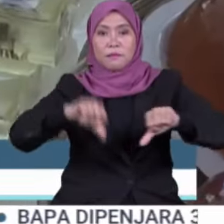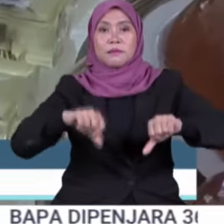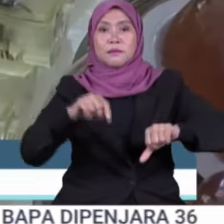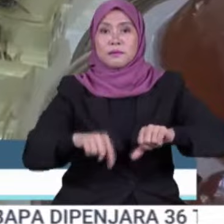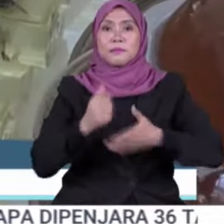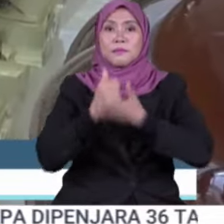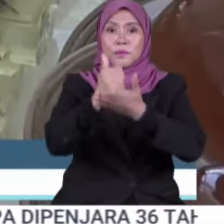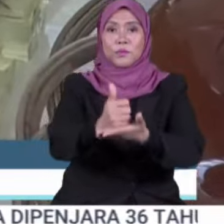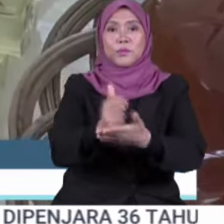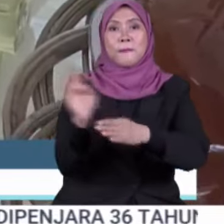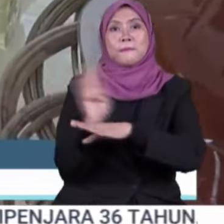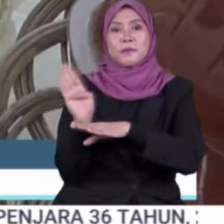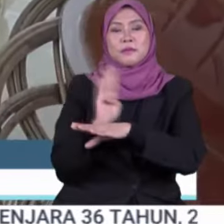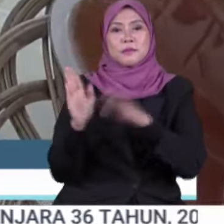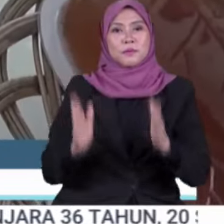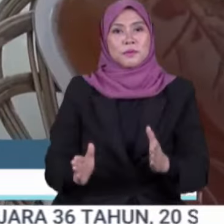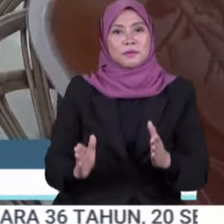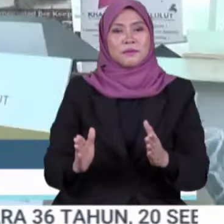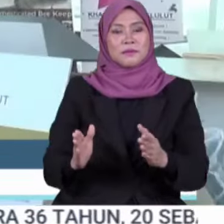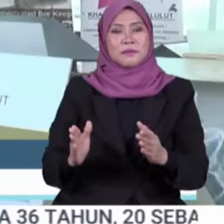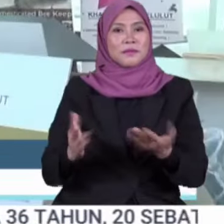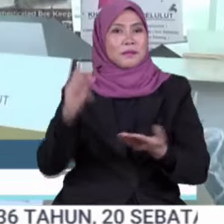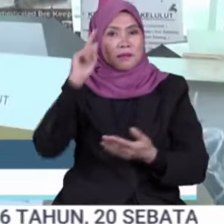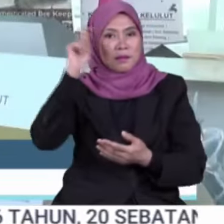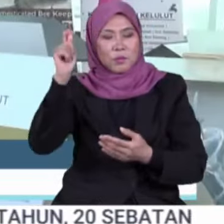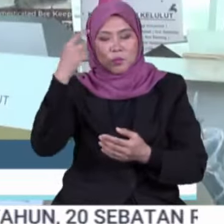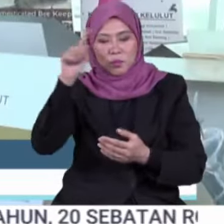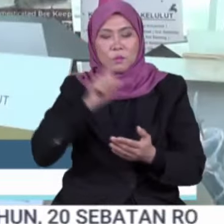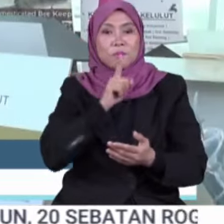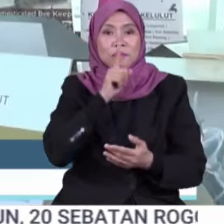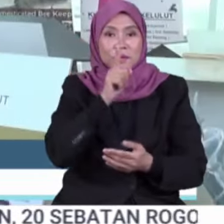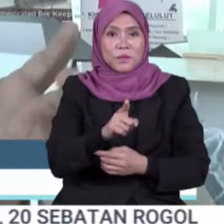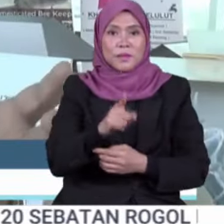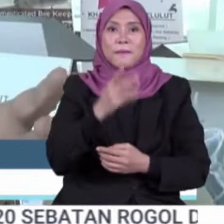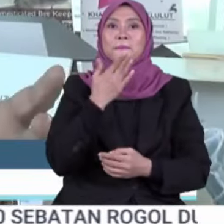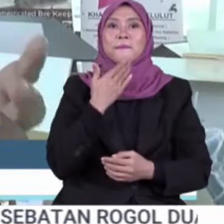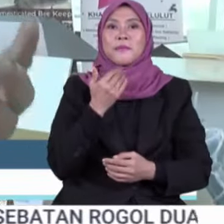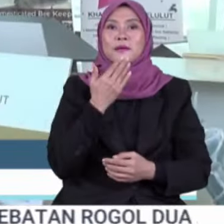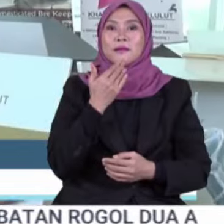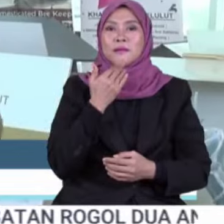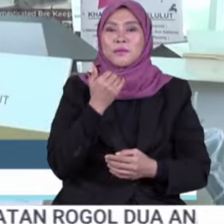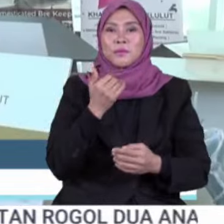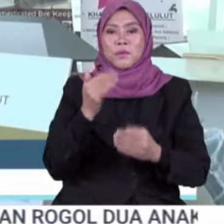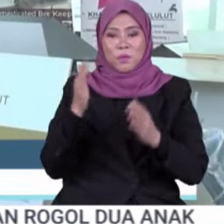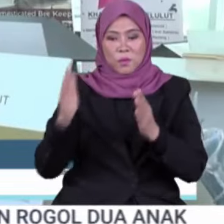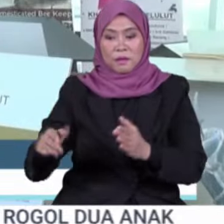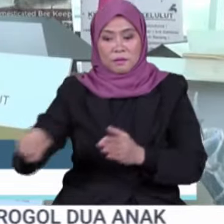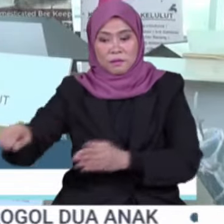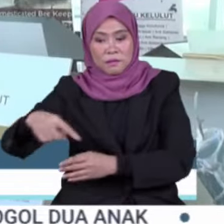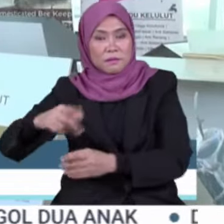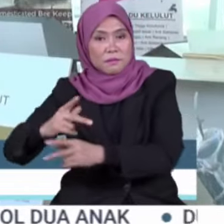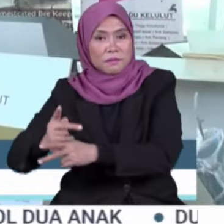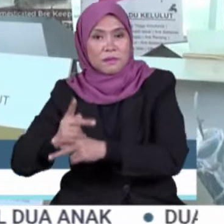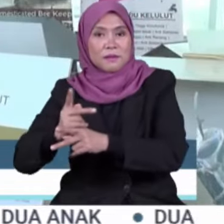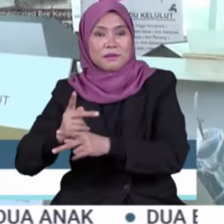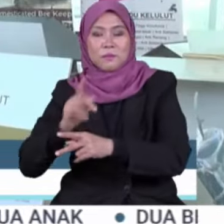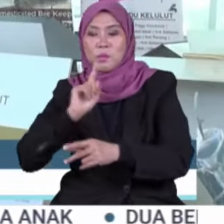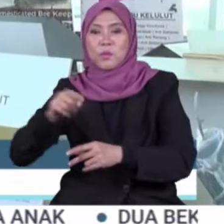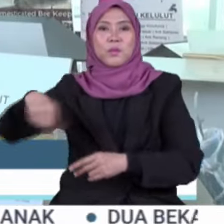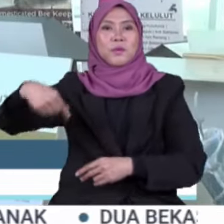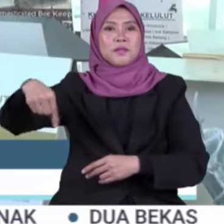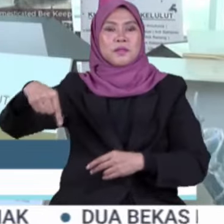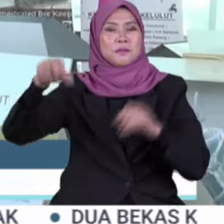pengusaha tempatan lah, terutama peternak-peternak kelulut di Terengganu ini, untuk memastikan madu yang peternak hasilkan itu berkualiti dan dapat